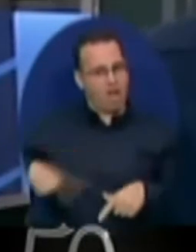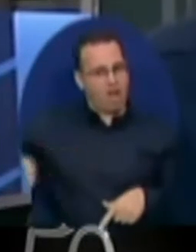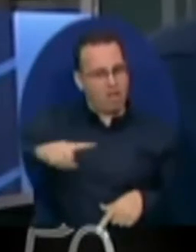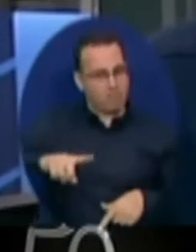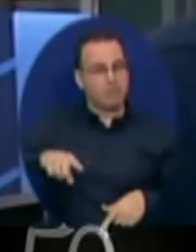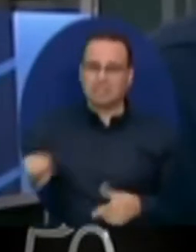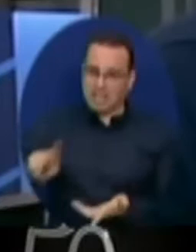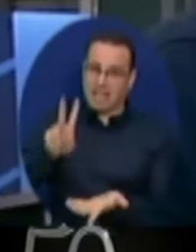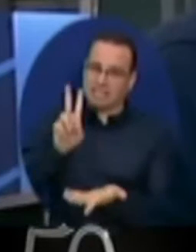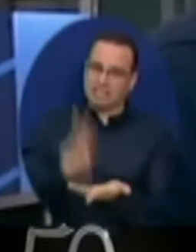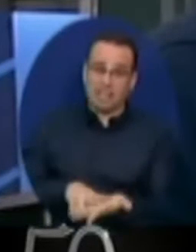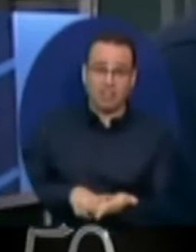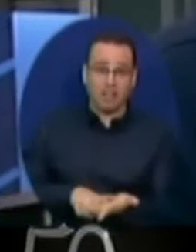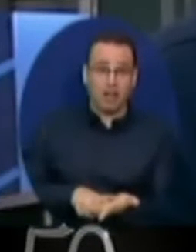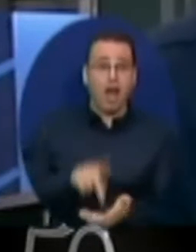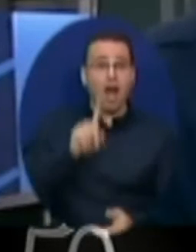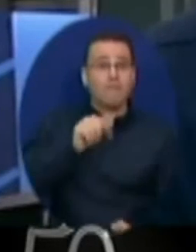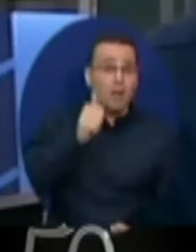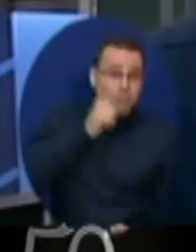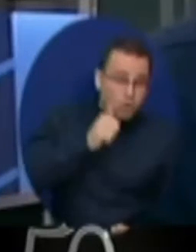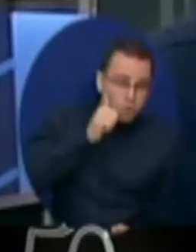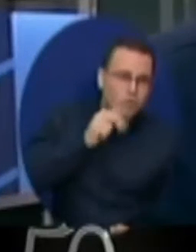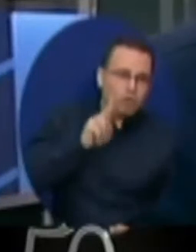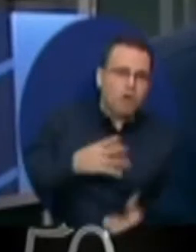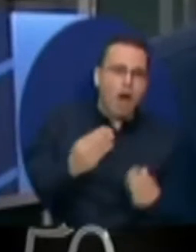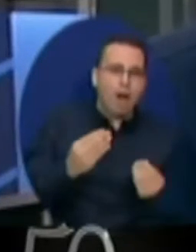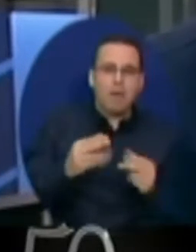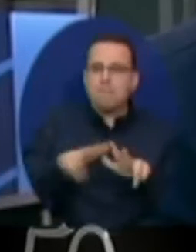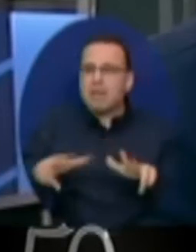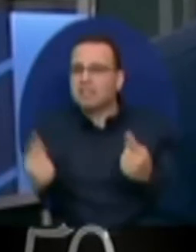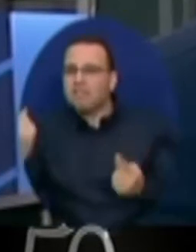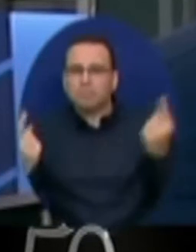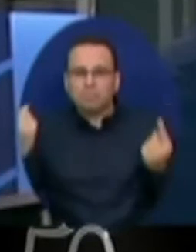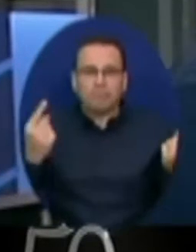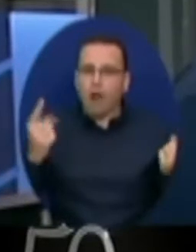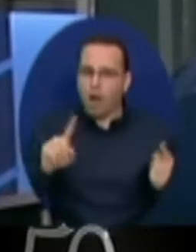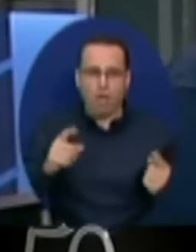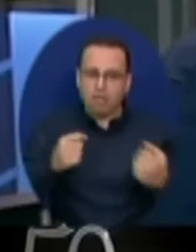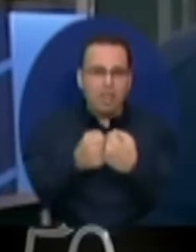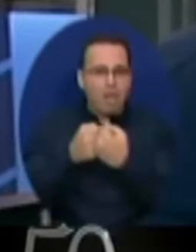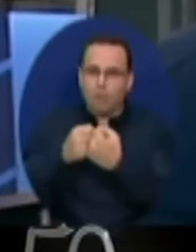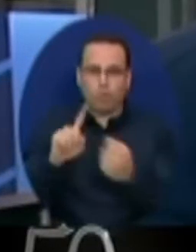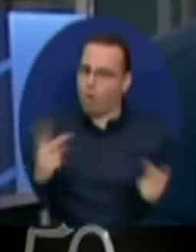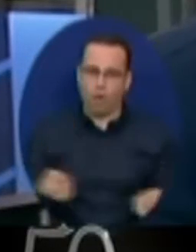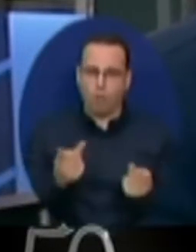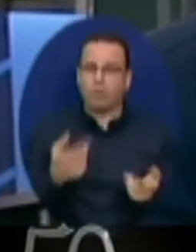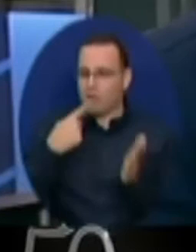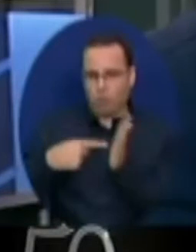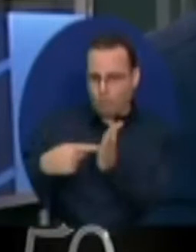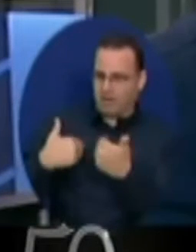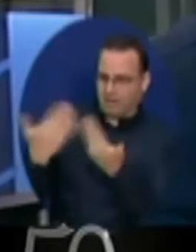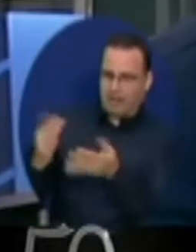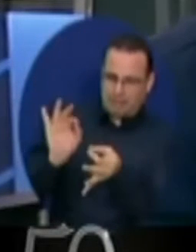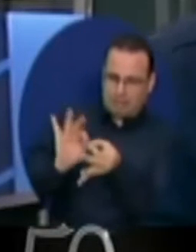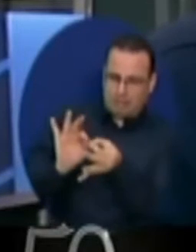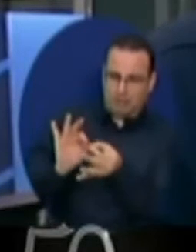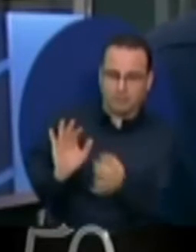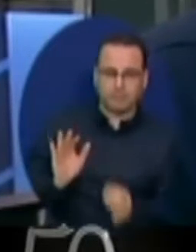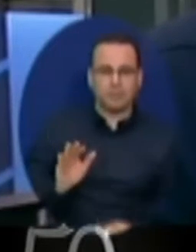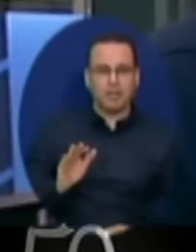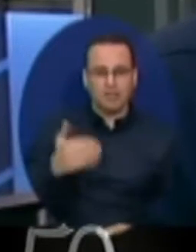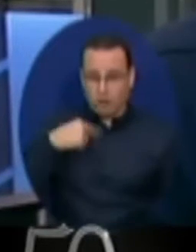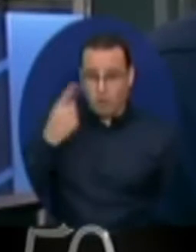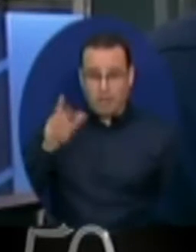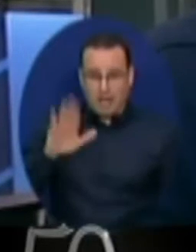זה הצדק. ביום יום יש המון מצבים עם דילמות לא קלות. תן לך את הדוגמה הכי קטנה. שאני אומר